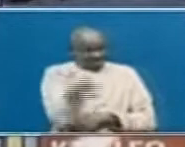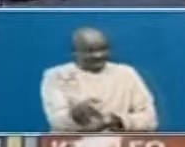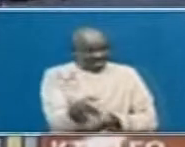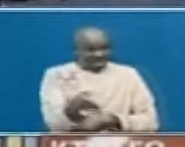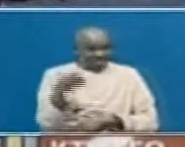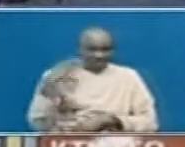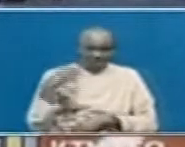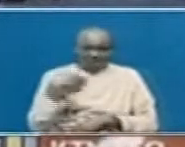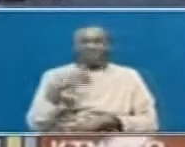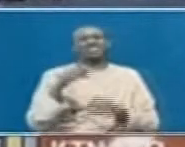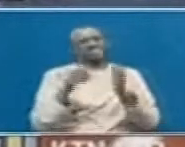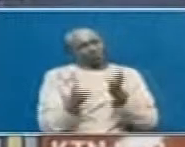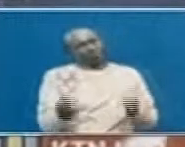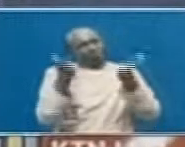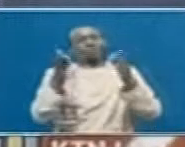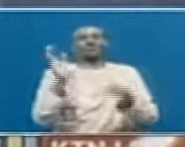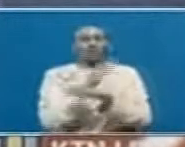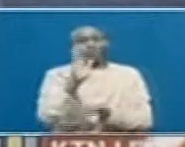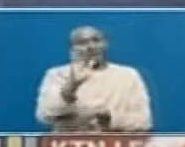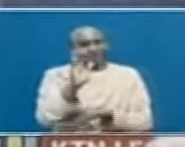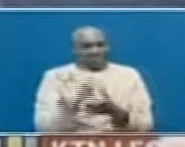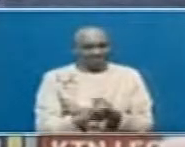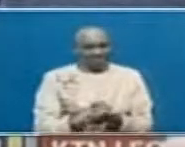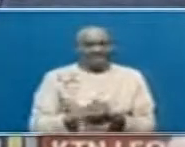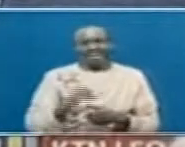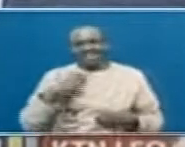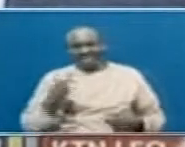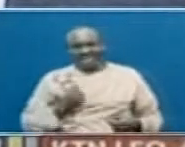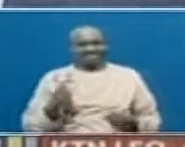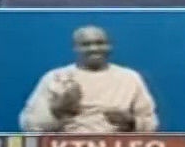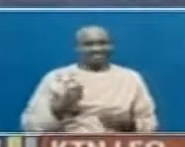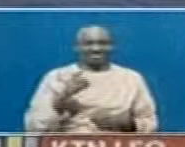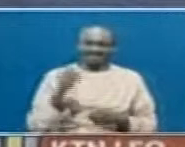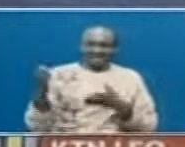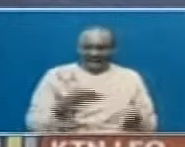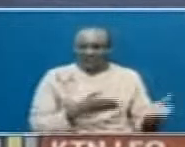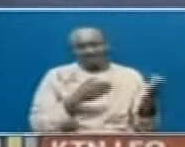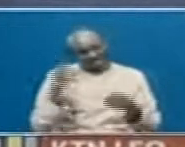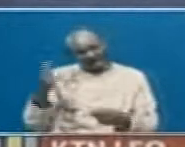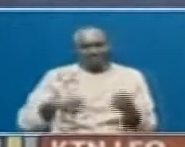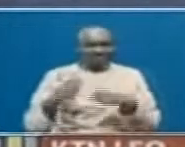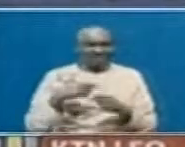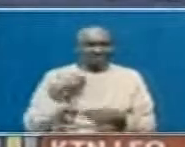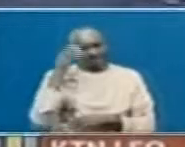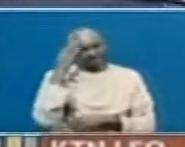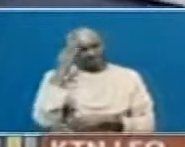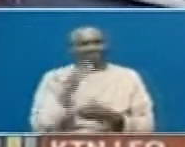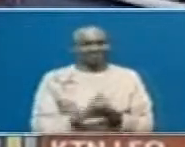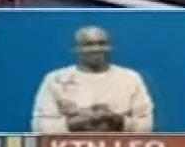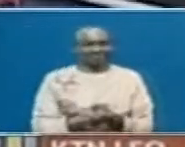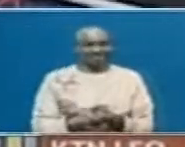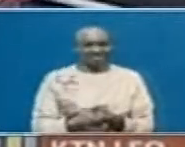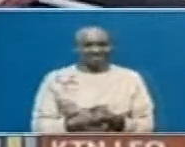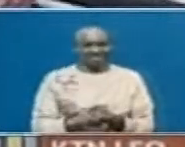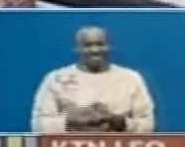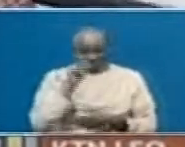promote sana nyimbo zako. Kumbuka wale wimbo wa dada njoo. La la la la la la la huwa. Na mtazamaji basi